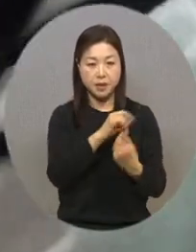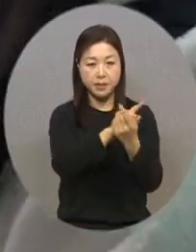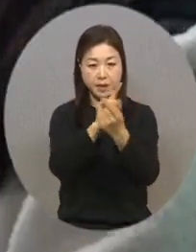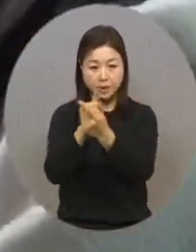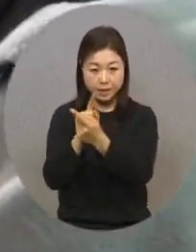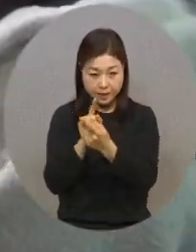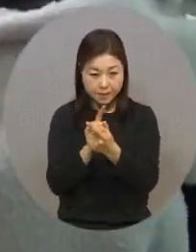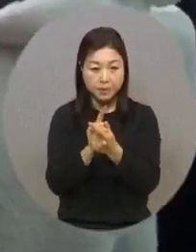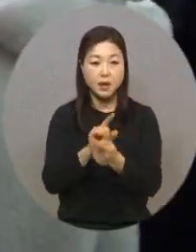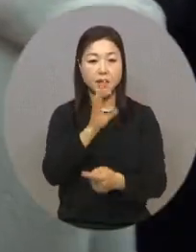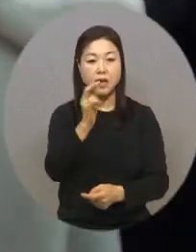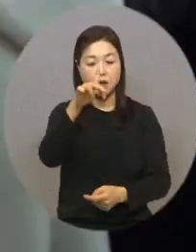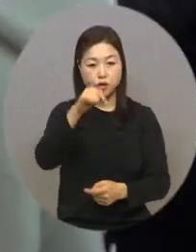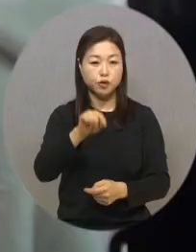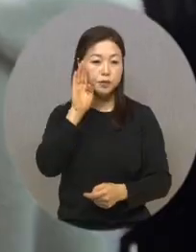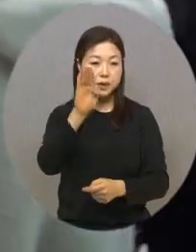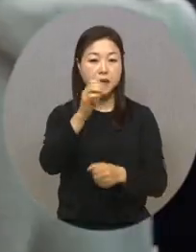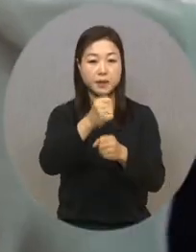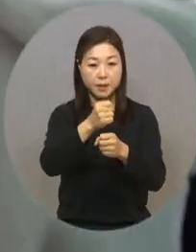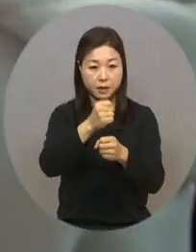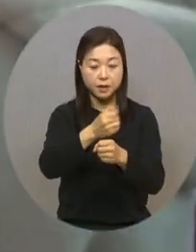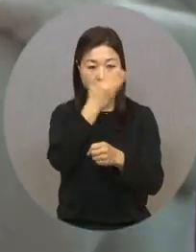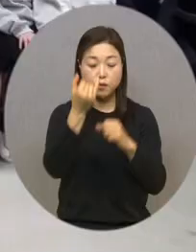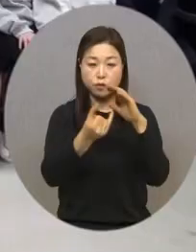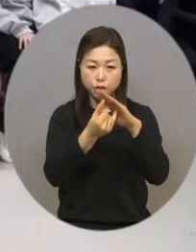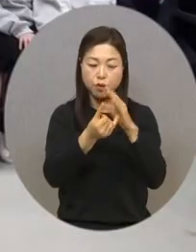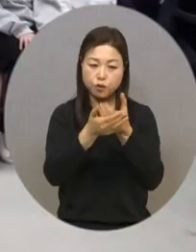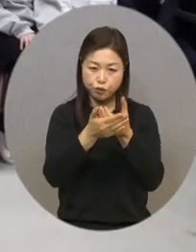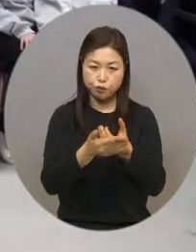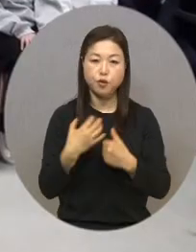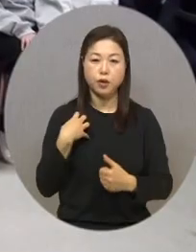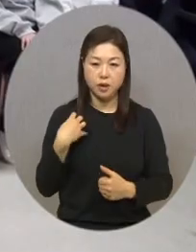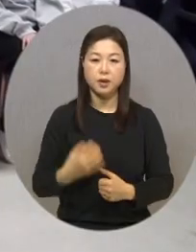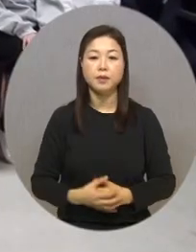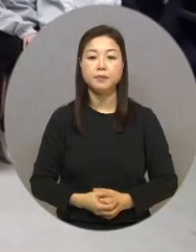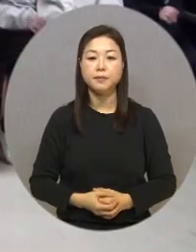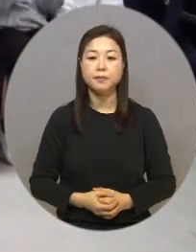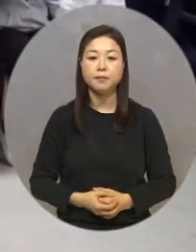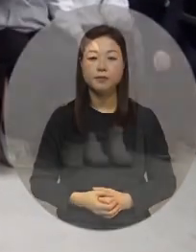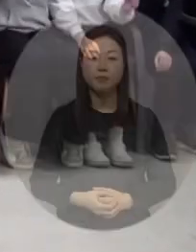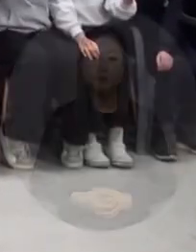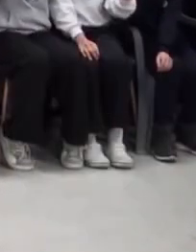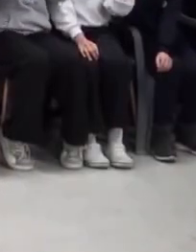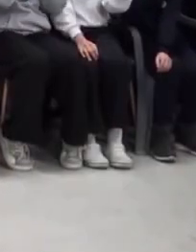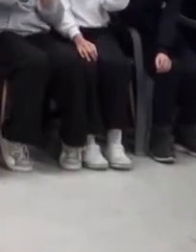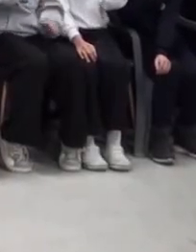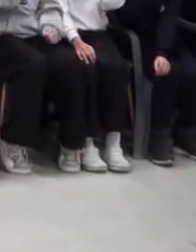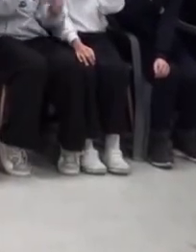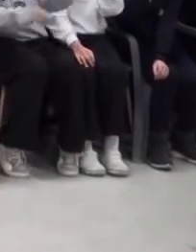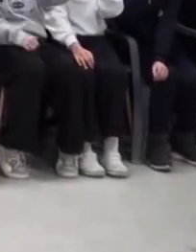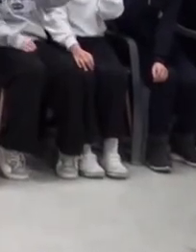중심은 양주시의 미래를 만들어갈 청소년이었습니다. 복지TV 경기방송 정우선입니다.